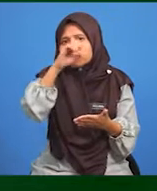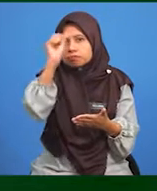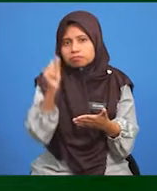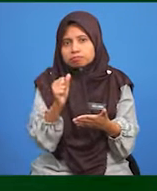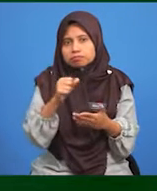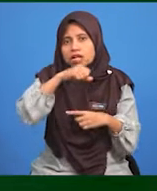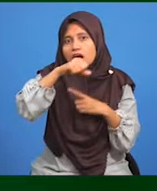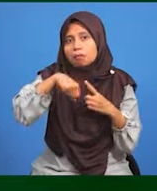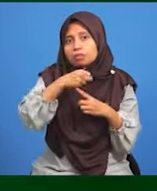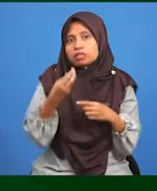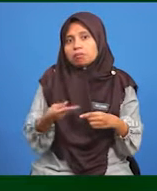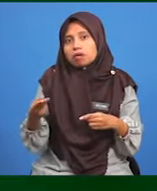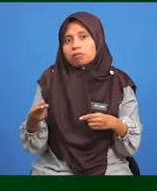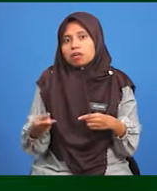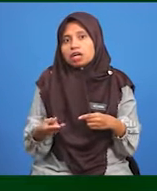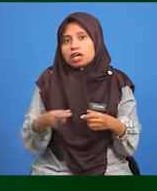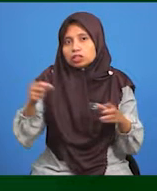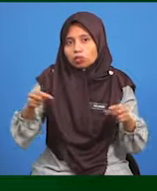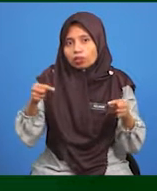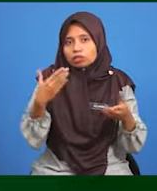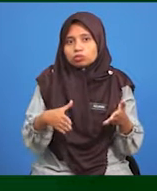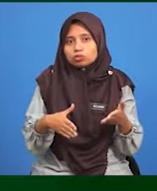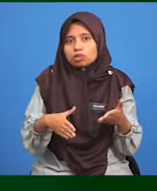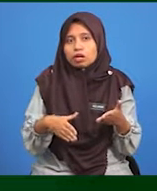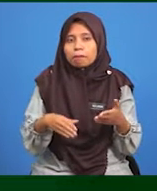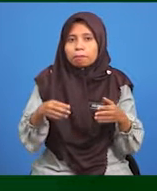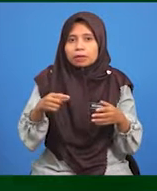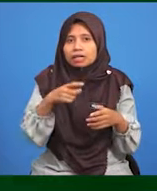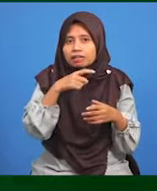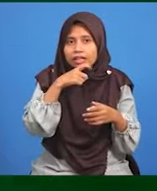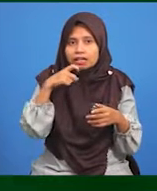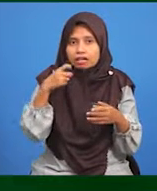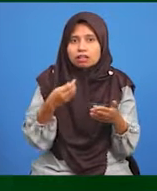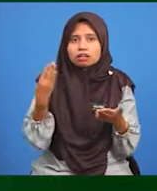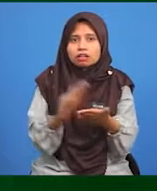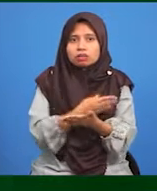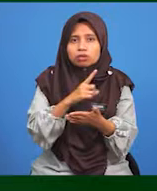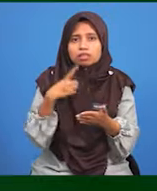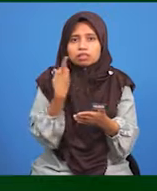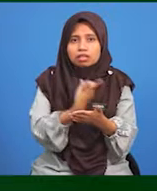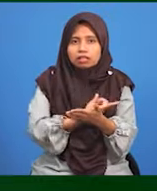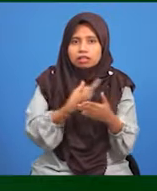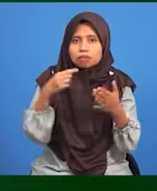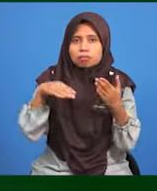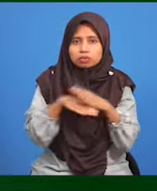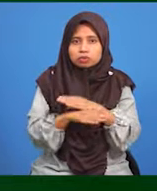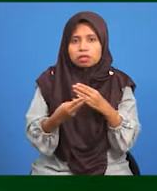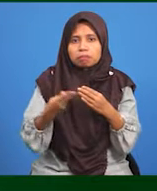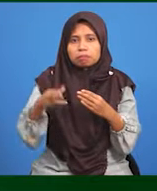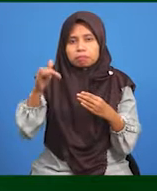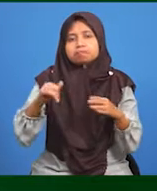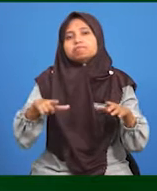apabila bahan-bahan tumisan sudah garing barulah kita masukkan bahan-bahan yang